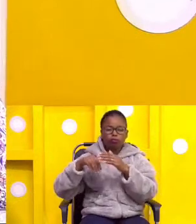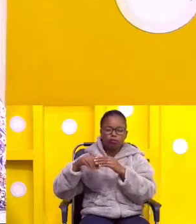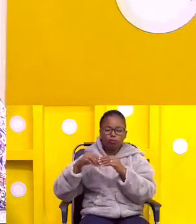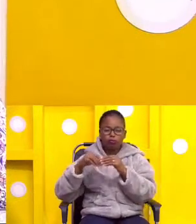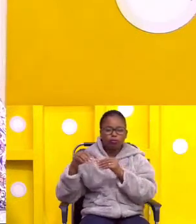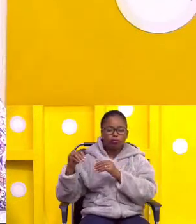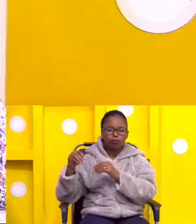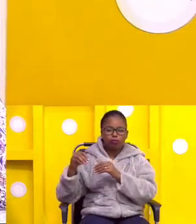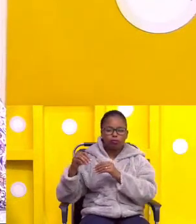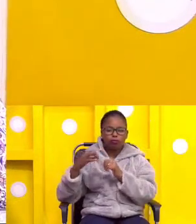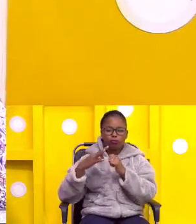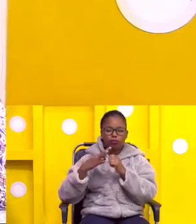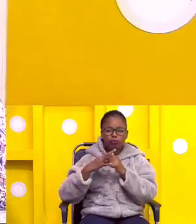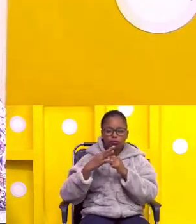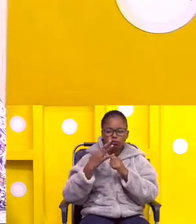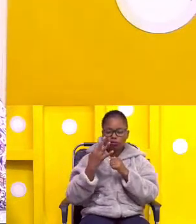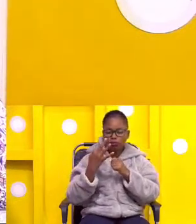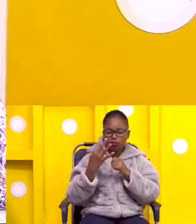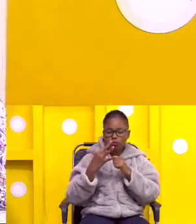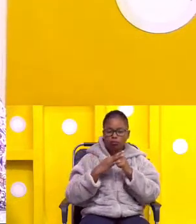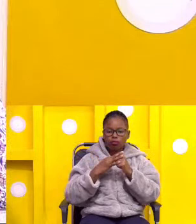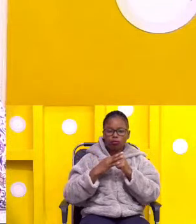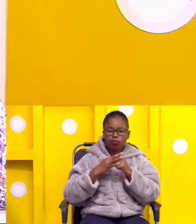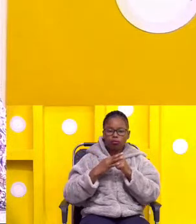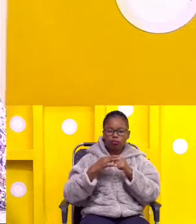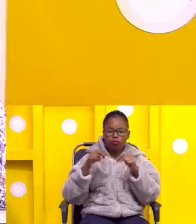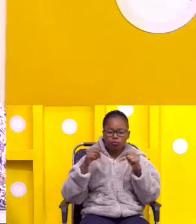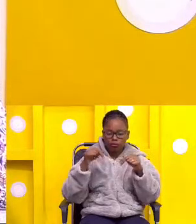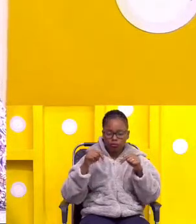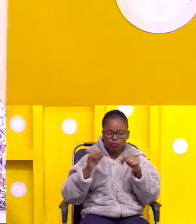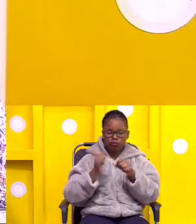Sitapitisha 38 years huku. Sitakubali.